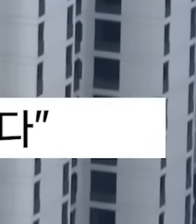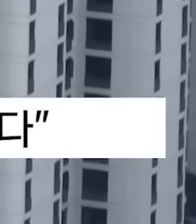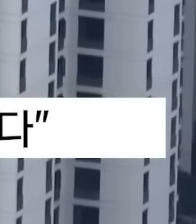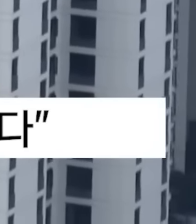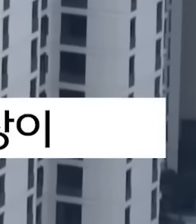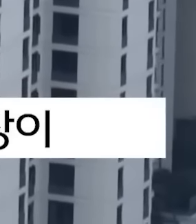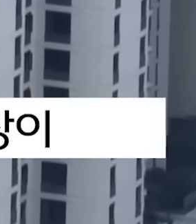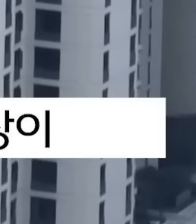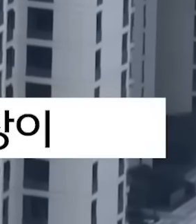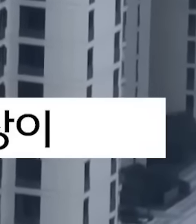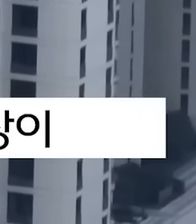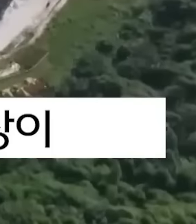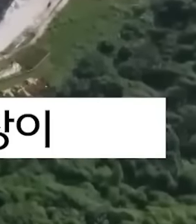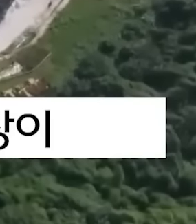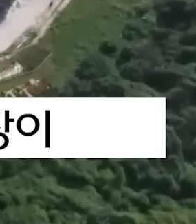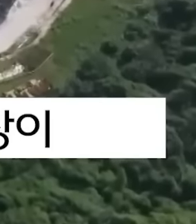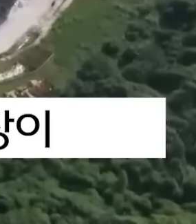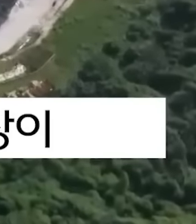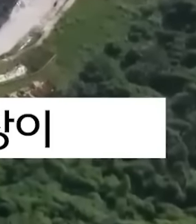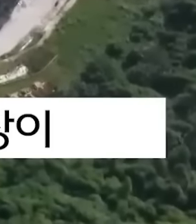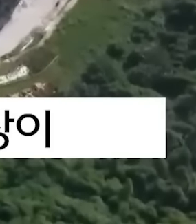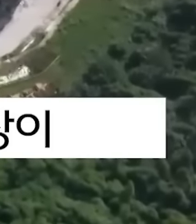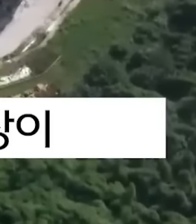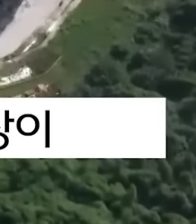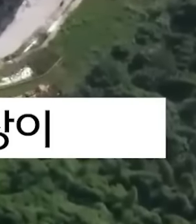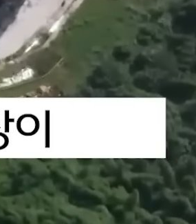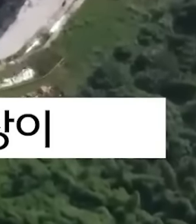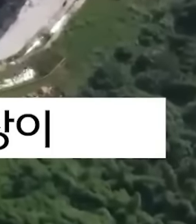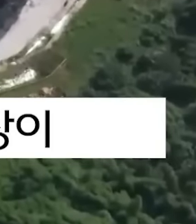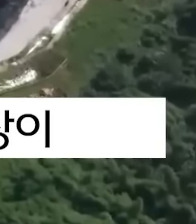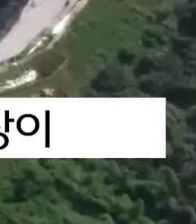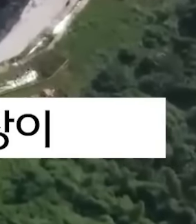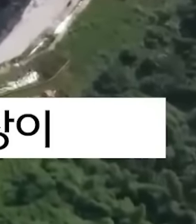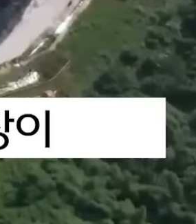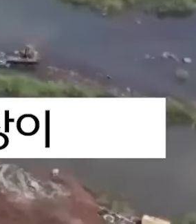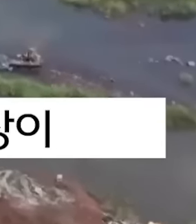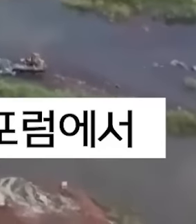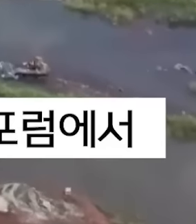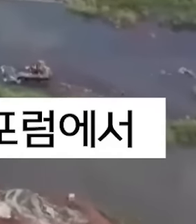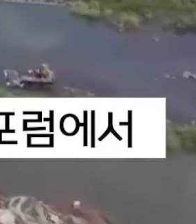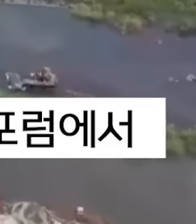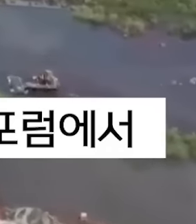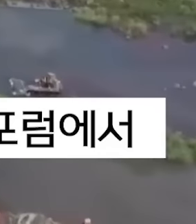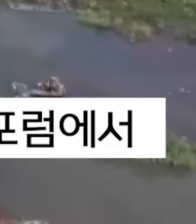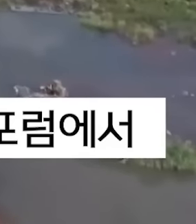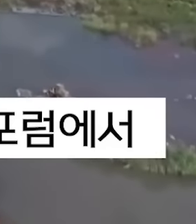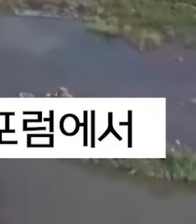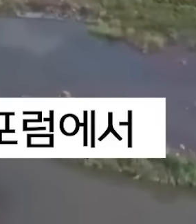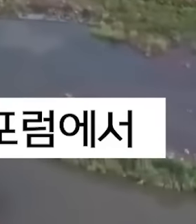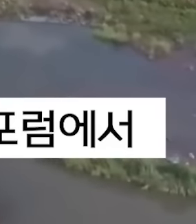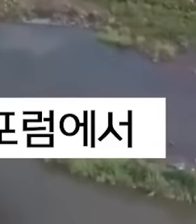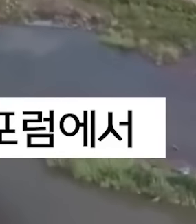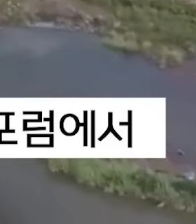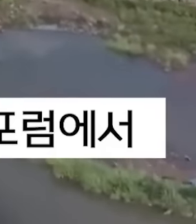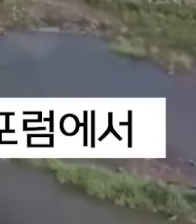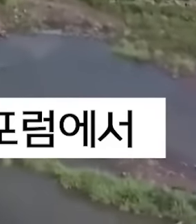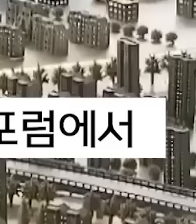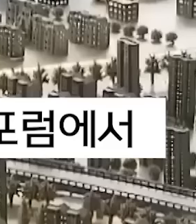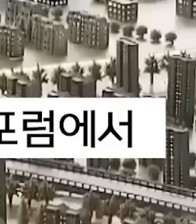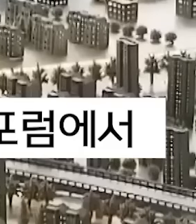것이다 로이터 통신 등 외신들은 허킹 전 중국 국가 통계국 부국장이 지난 23일 중국 남부